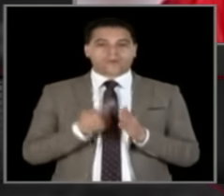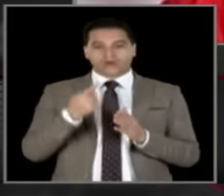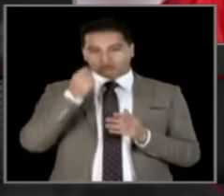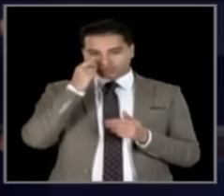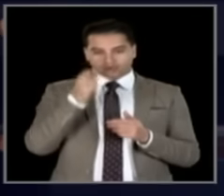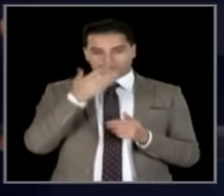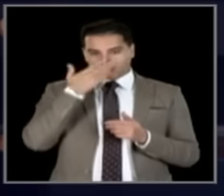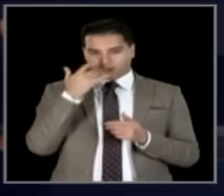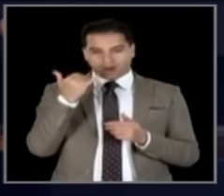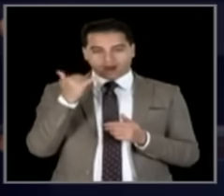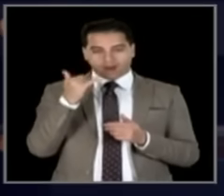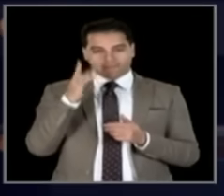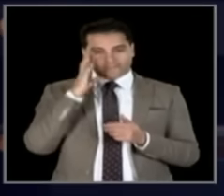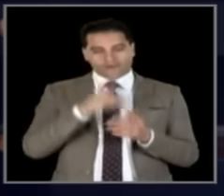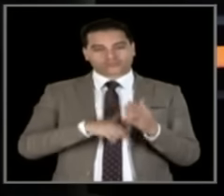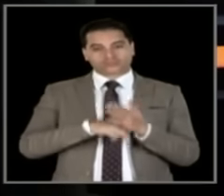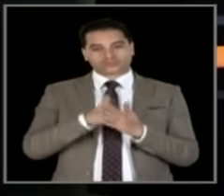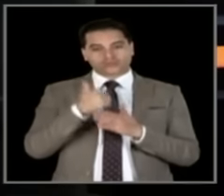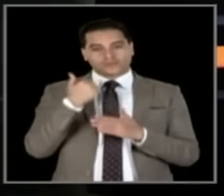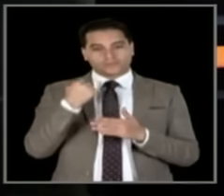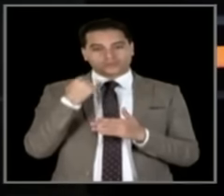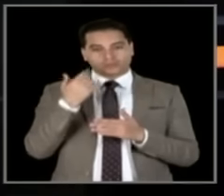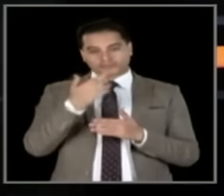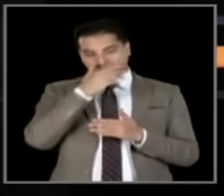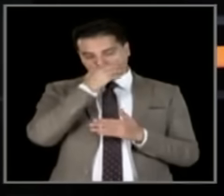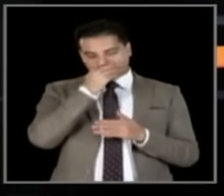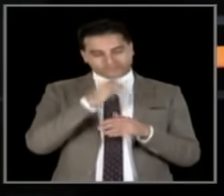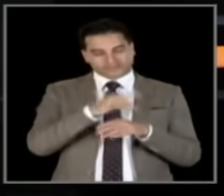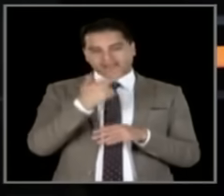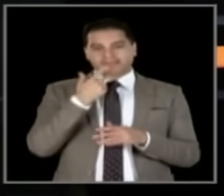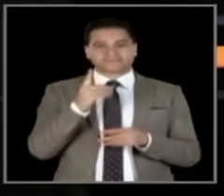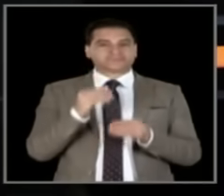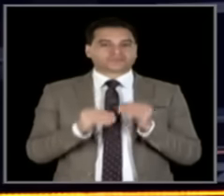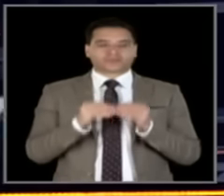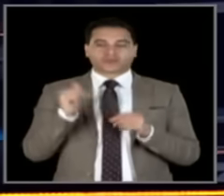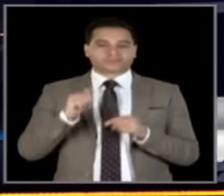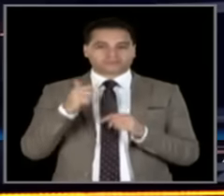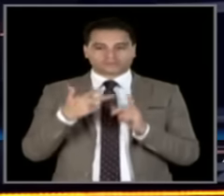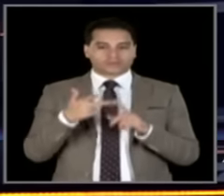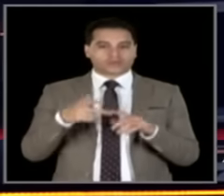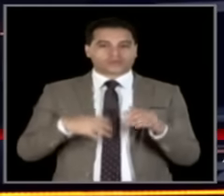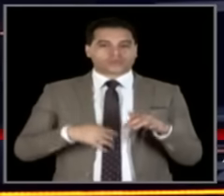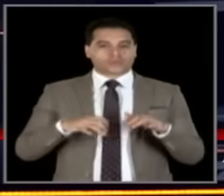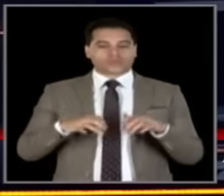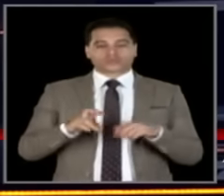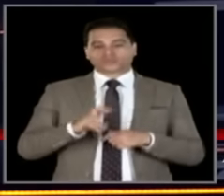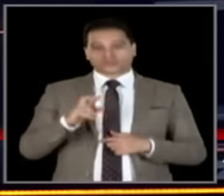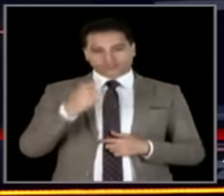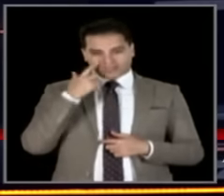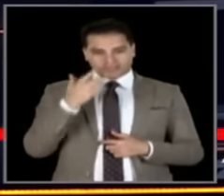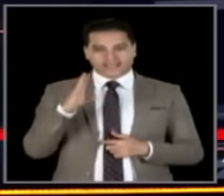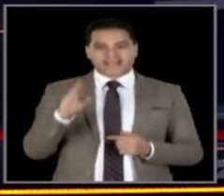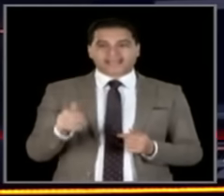يحصل عليها من الكاف. هارد لك يا بدري. تكنولوجيا كارن